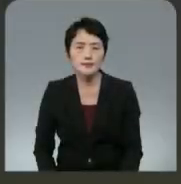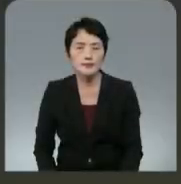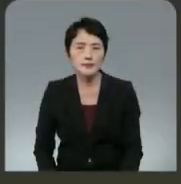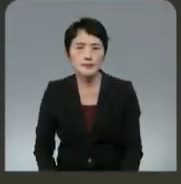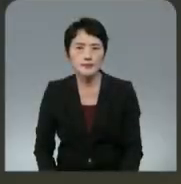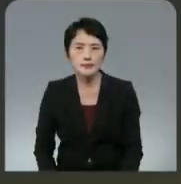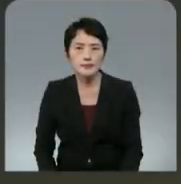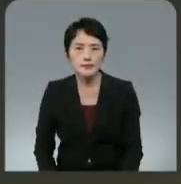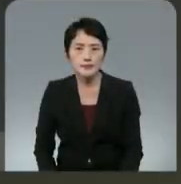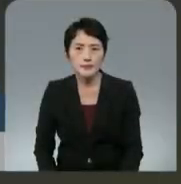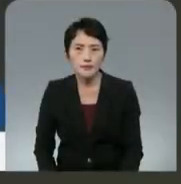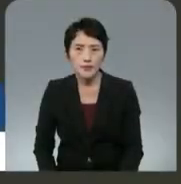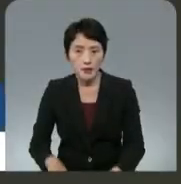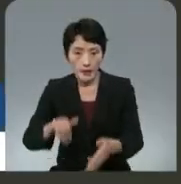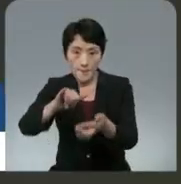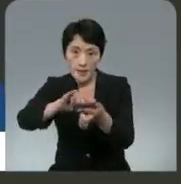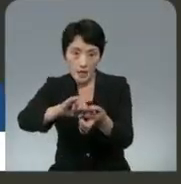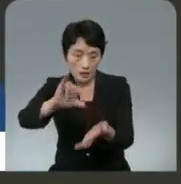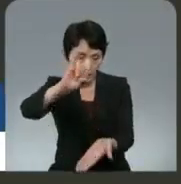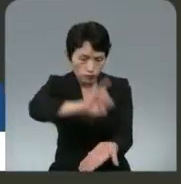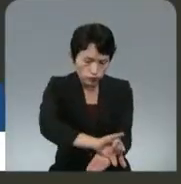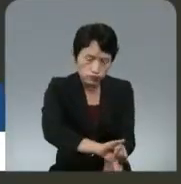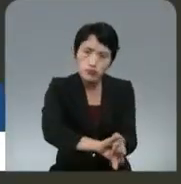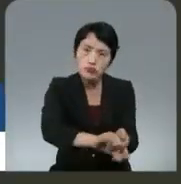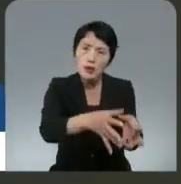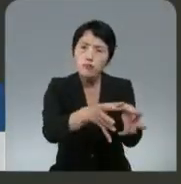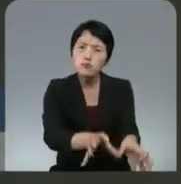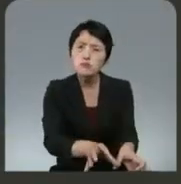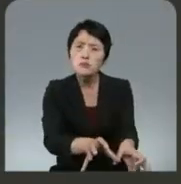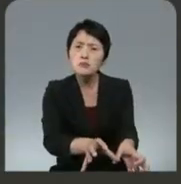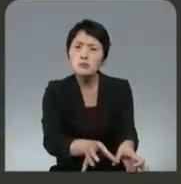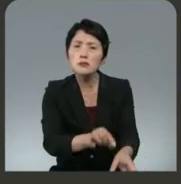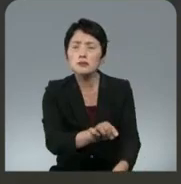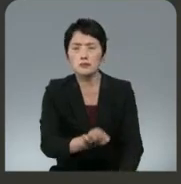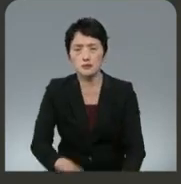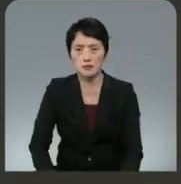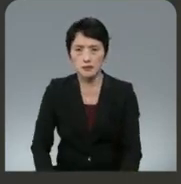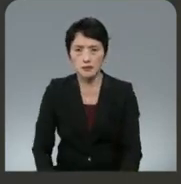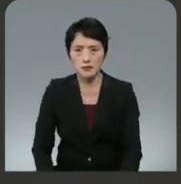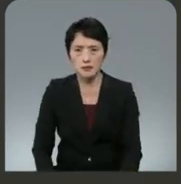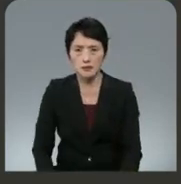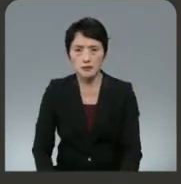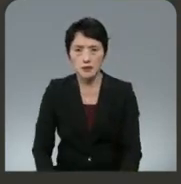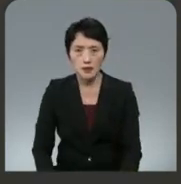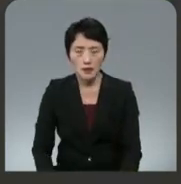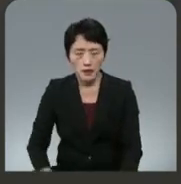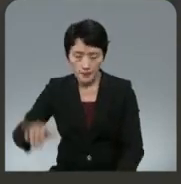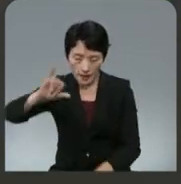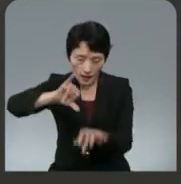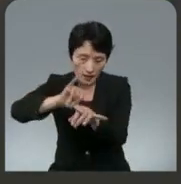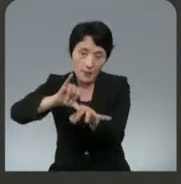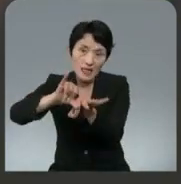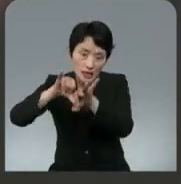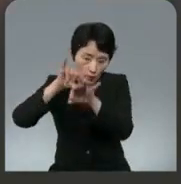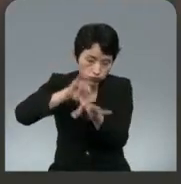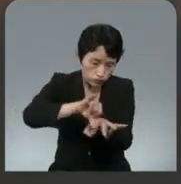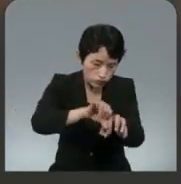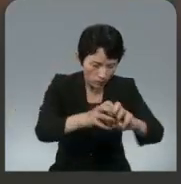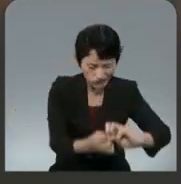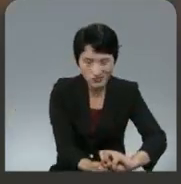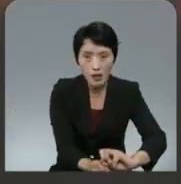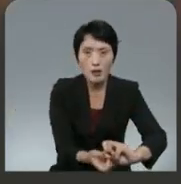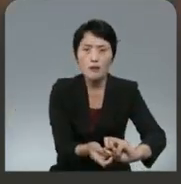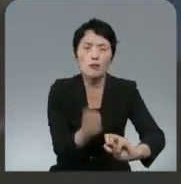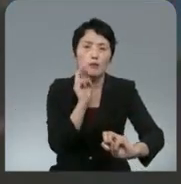eine Passagiermaschine von Green erst bei der Landung auf dem Flughafen mactan Cebu auf den Philippinen über die Landebahn